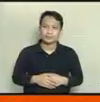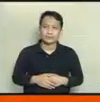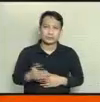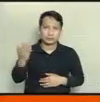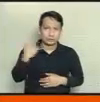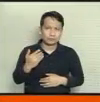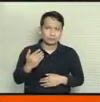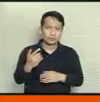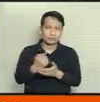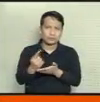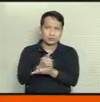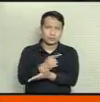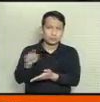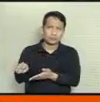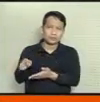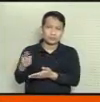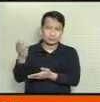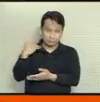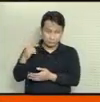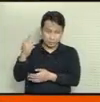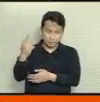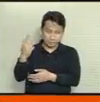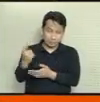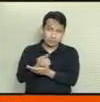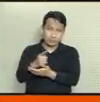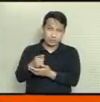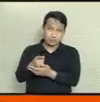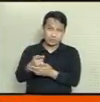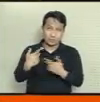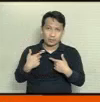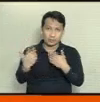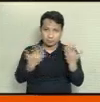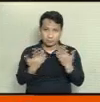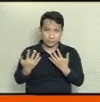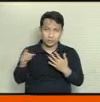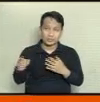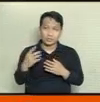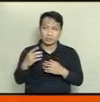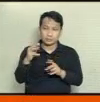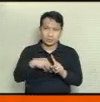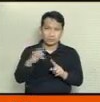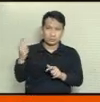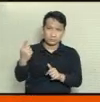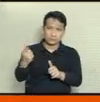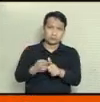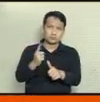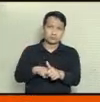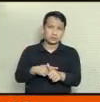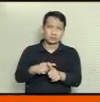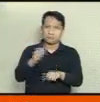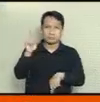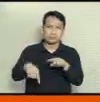Noong nakaraang taon pa nag-book ng flight patungong South Korea si Bon para sa kanyang birthday sa Marso. Pero ang first time sana niyang pagbisita roon, hindi